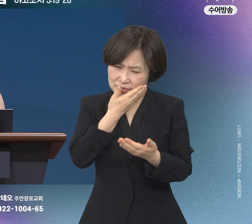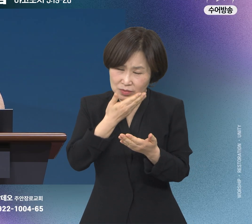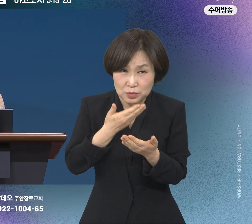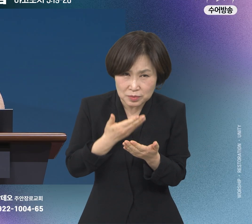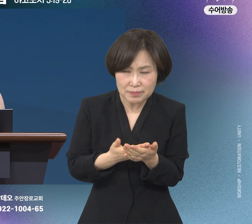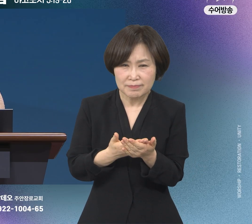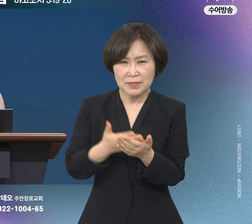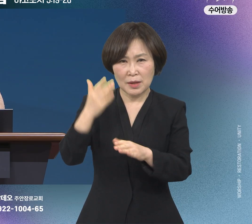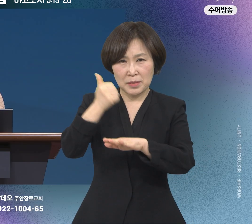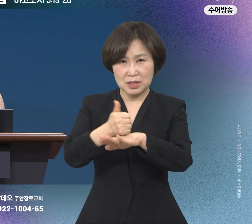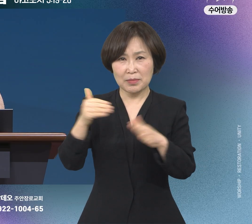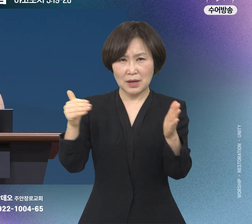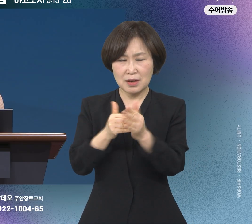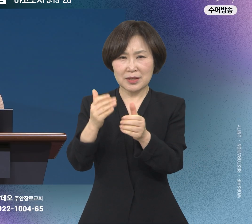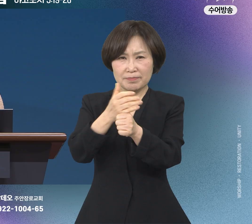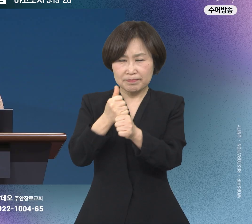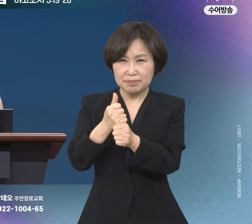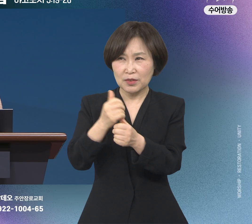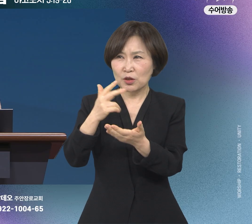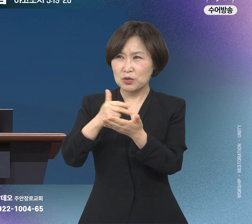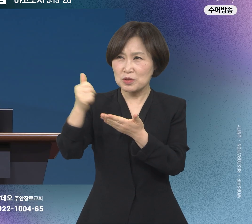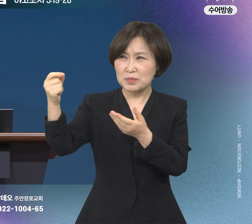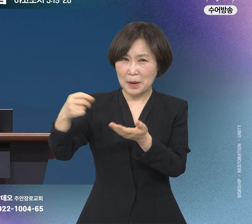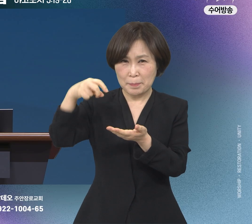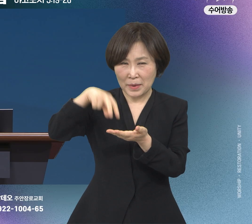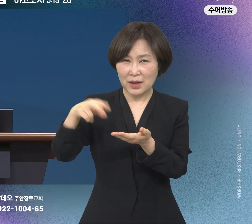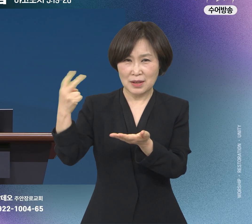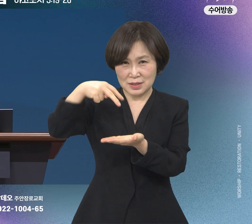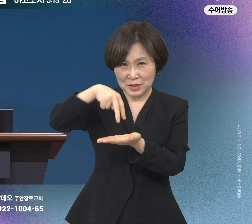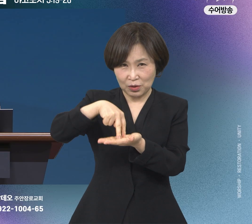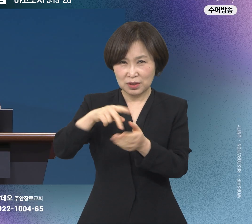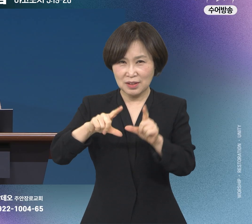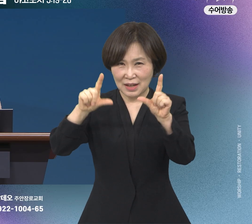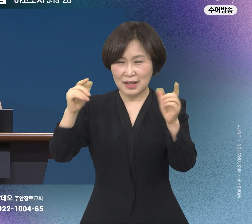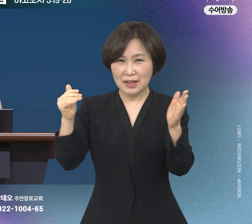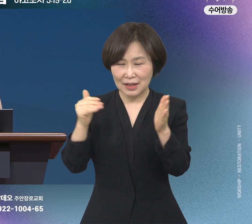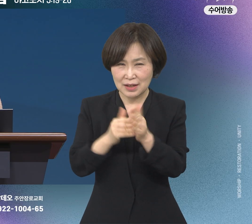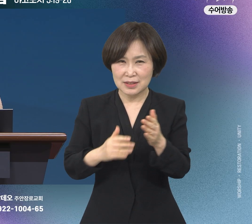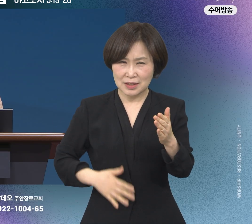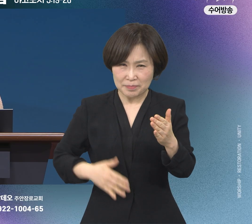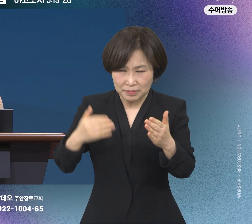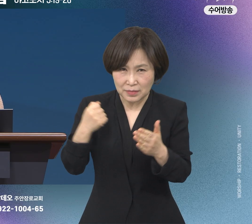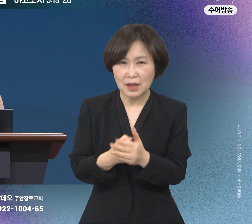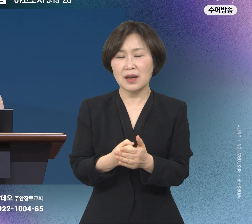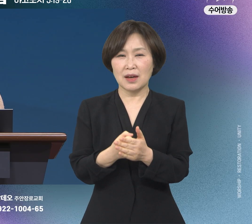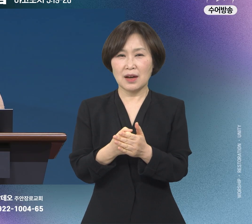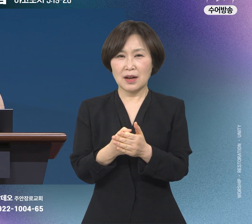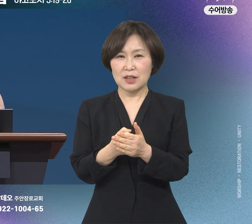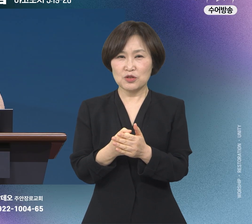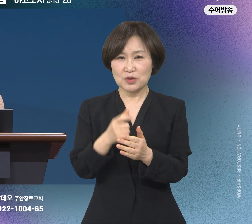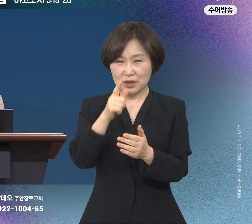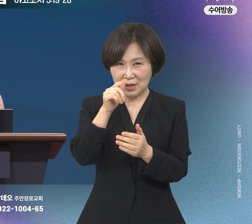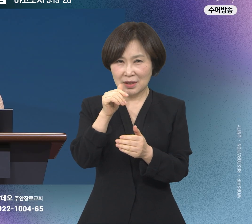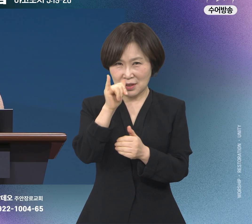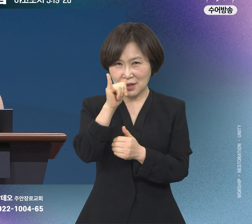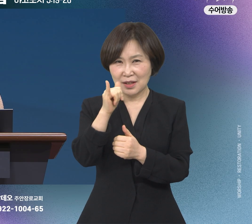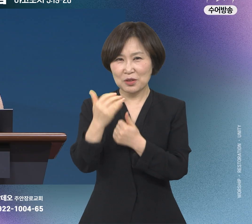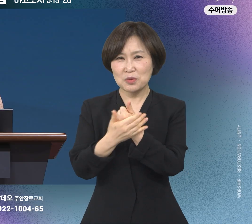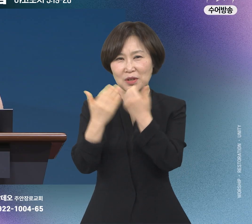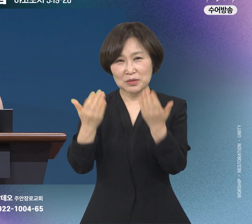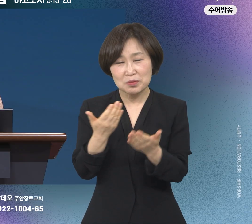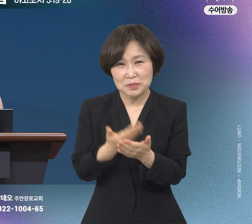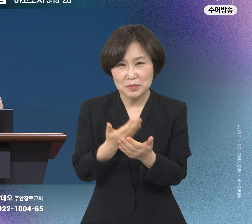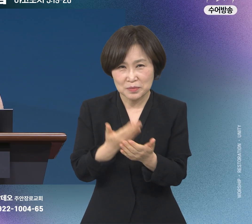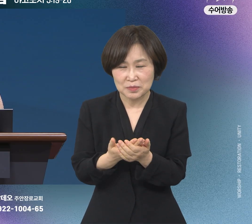끝까지 붙들고 주님 앞에 다시 서는 날까지 복음의 힘으로 담대하게 살아갈 수 있는 힘을 허락하소서. 또한 이